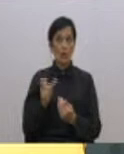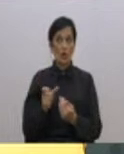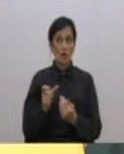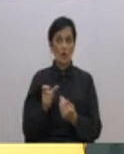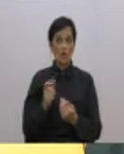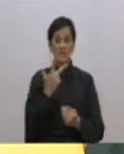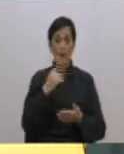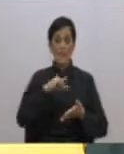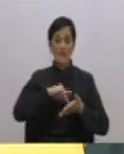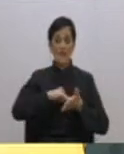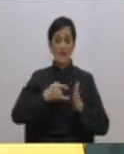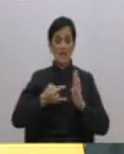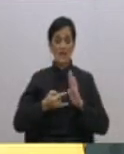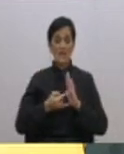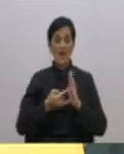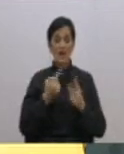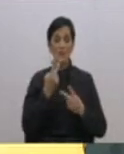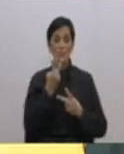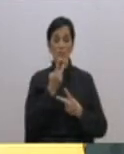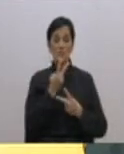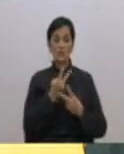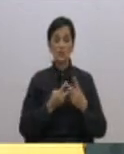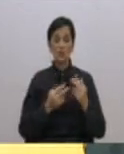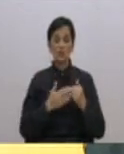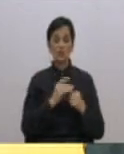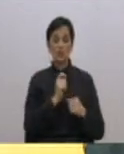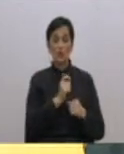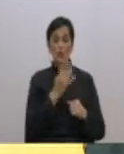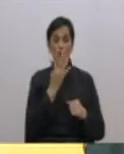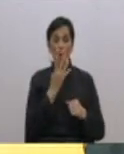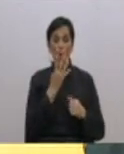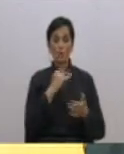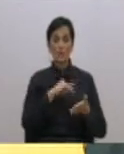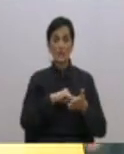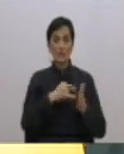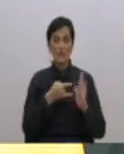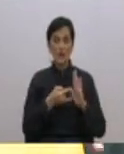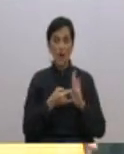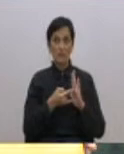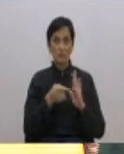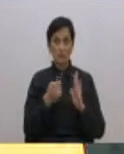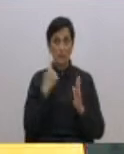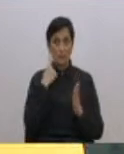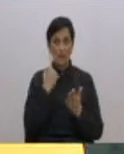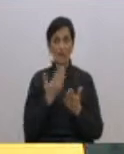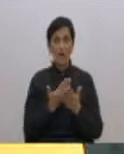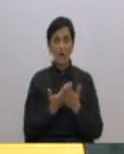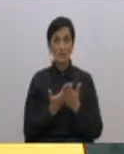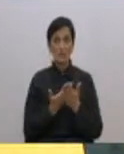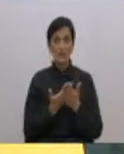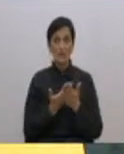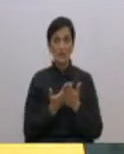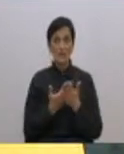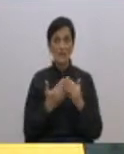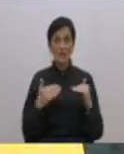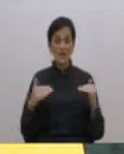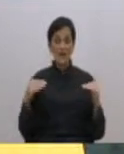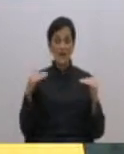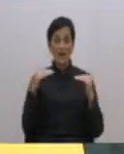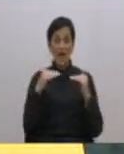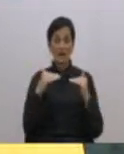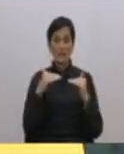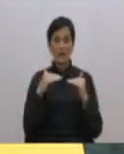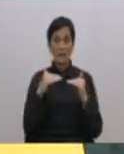3 კვადრატული მეტრი, მშავდებულთათვის არანაკლებ 4 კვადრატული მეტრი. ამ თვალსაზრისითაც ხდება გათანაბრება, ამასთან